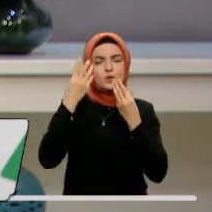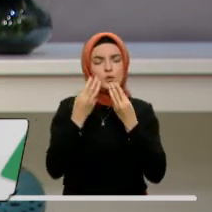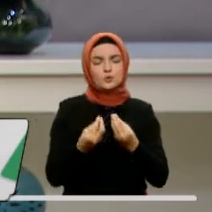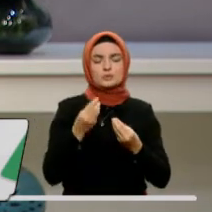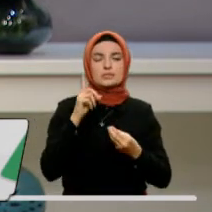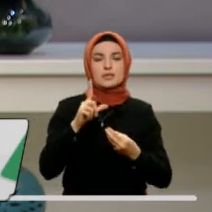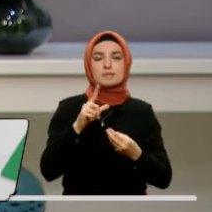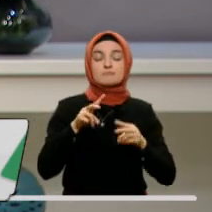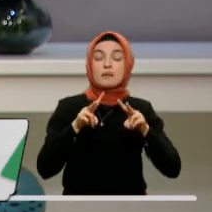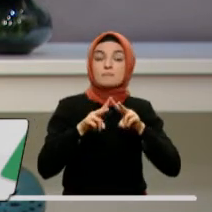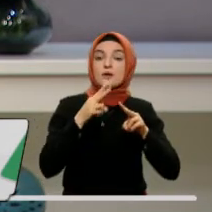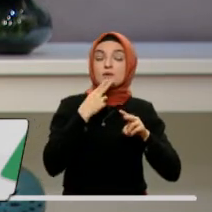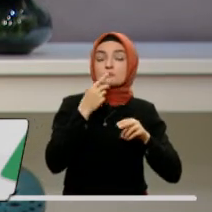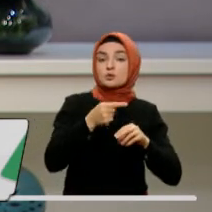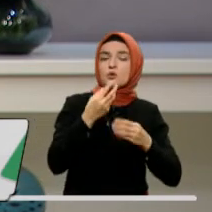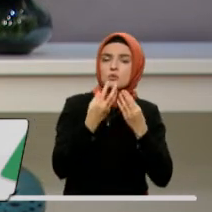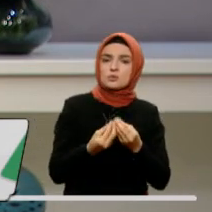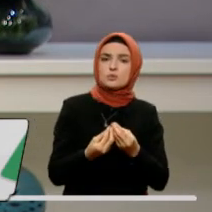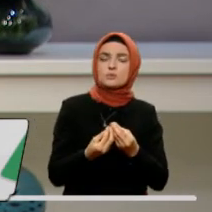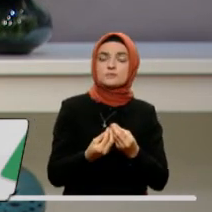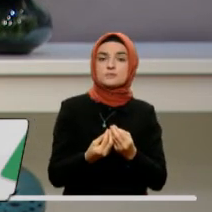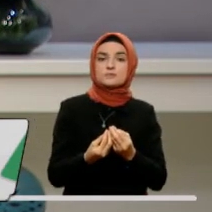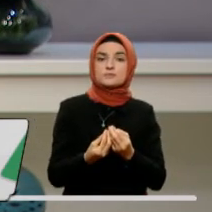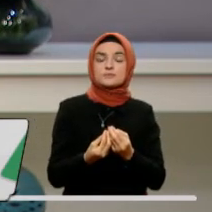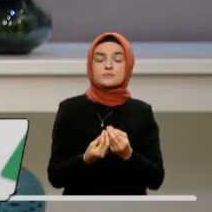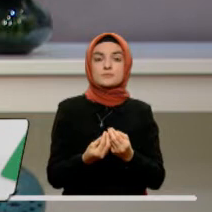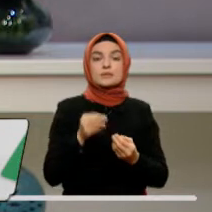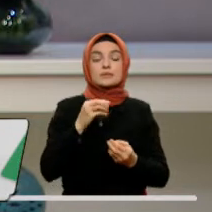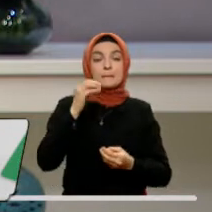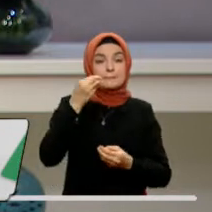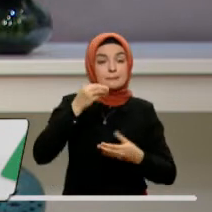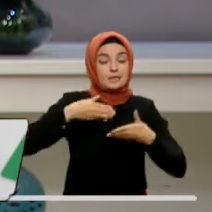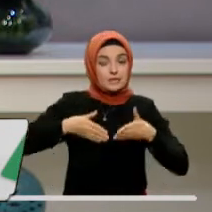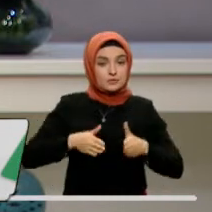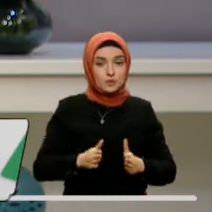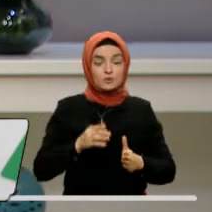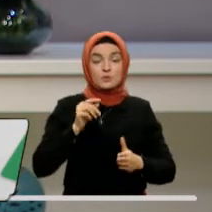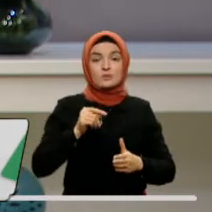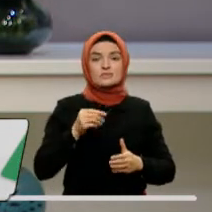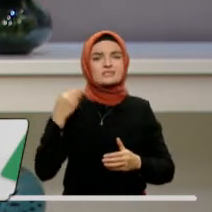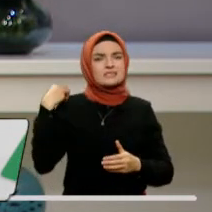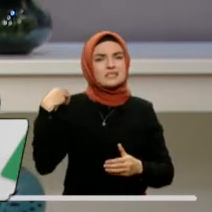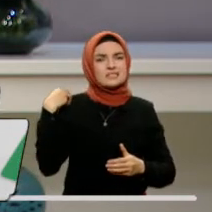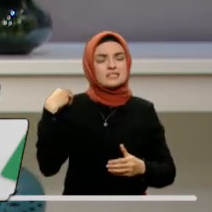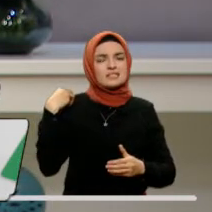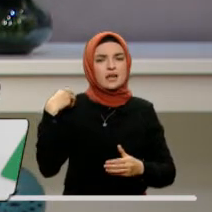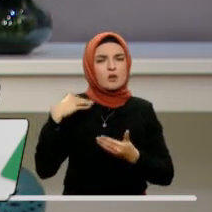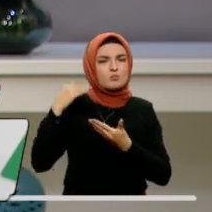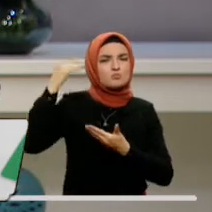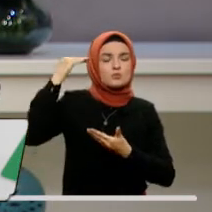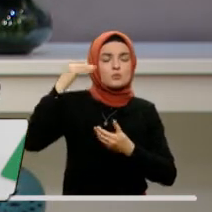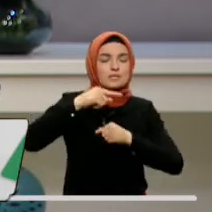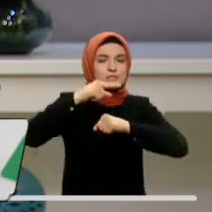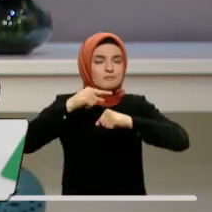Peki Merve Hanımcığım, bir de şöyle olabiliyor. Mesela bebekler doğduğunda onun böyle yeni yeni işte büyüme çağı